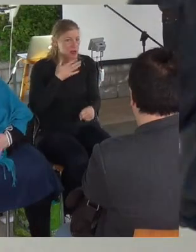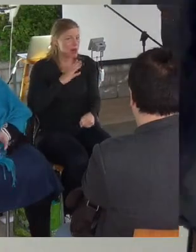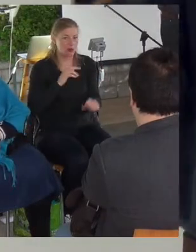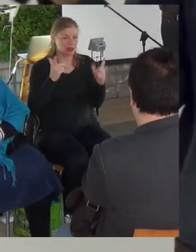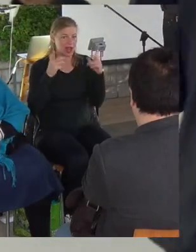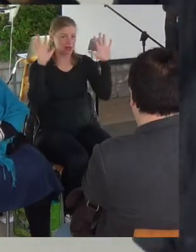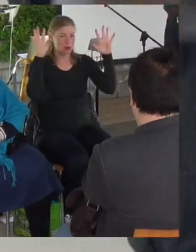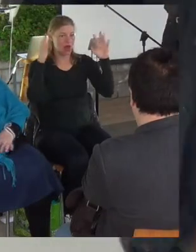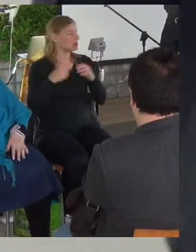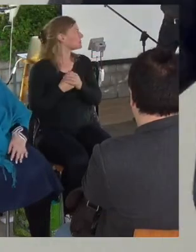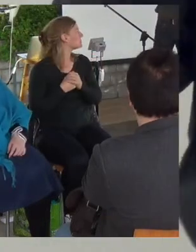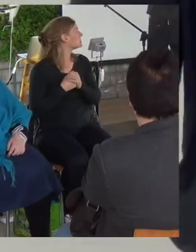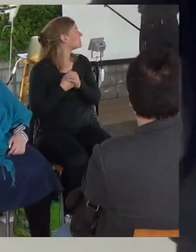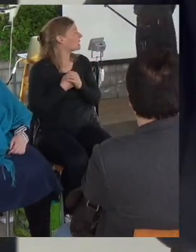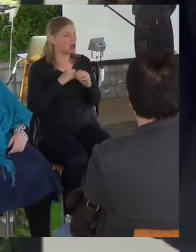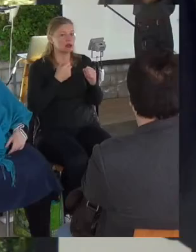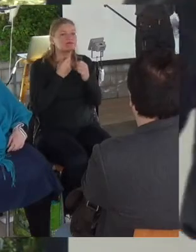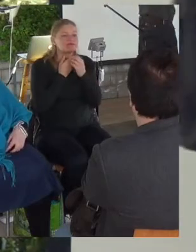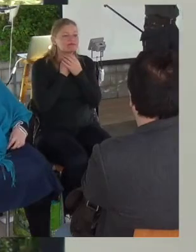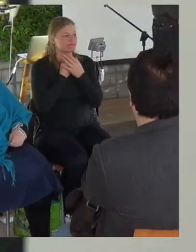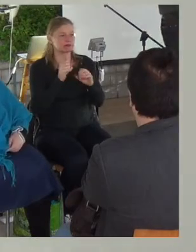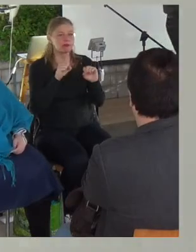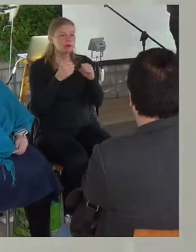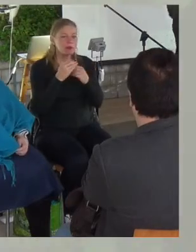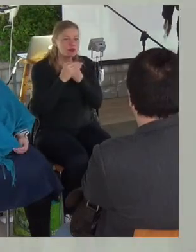Applaus. Ich kann kaum mehr sprechen.